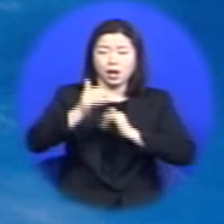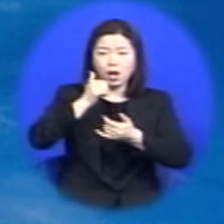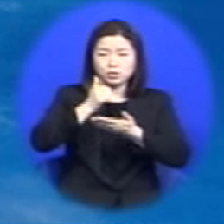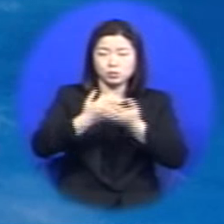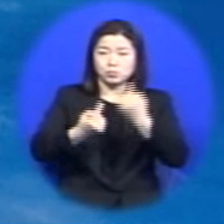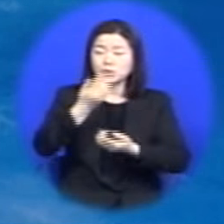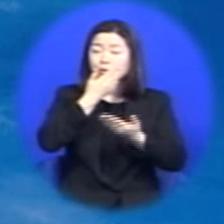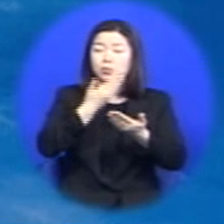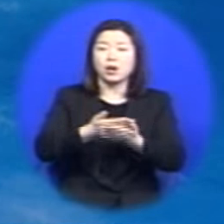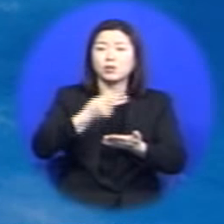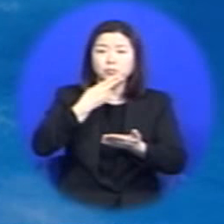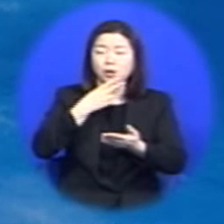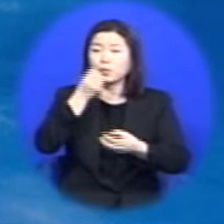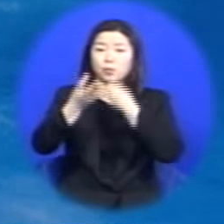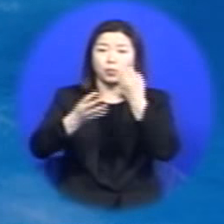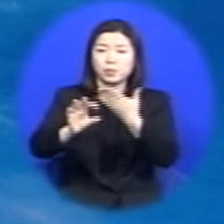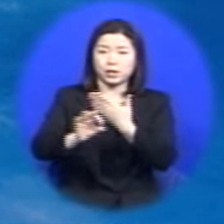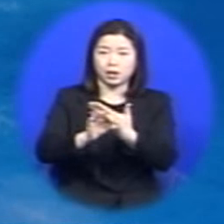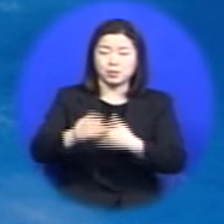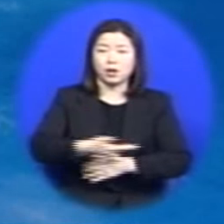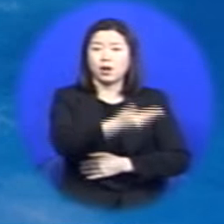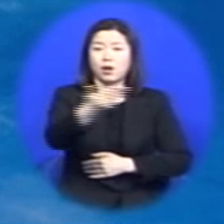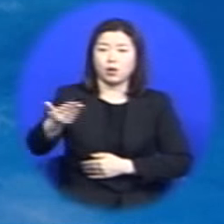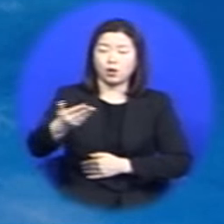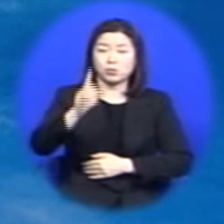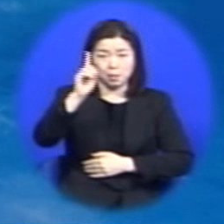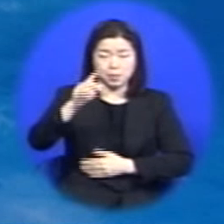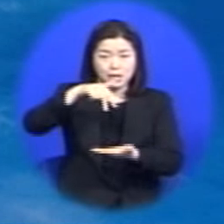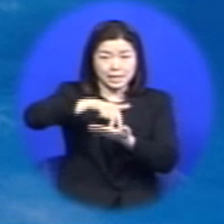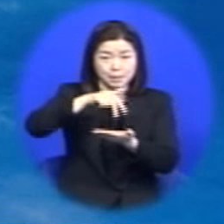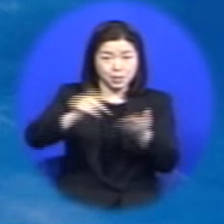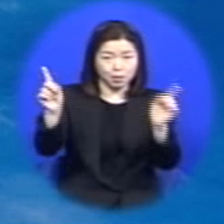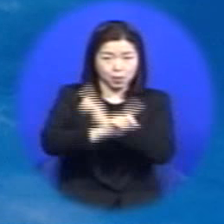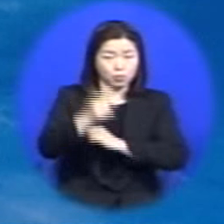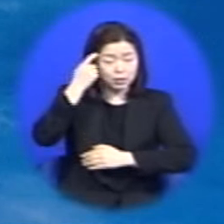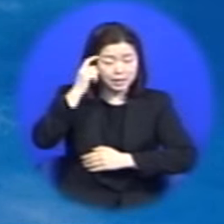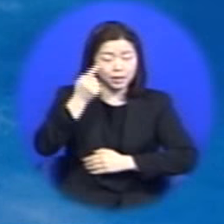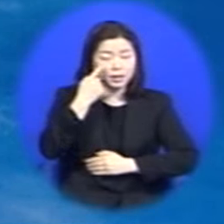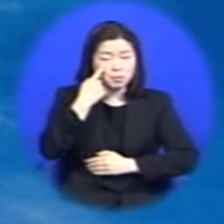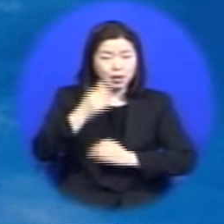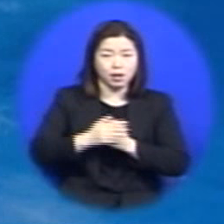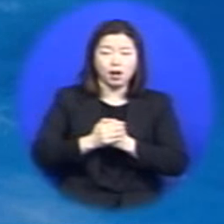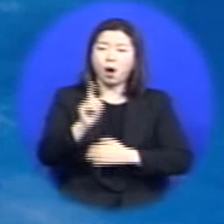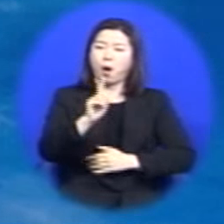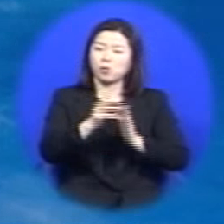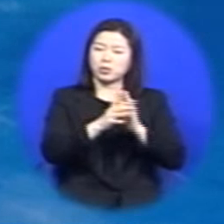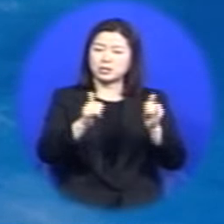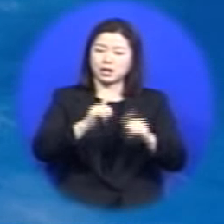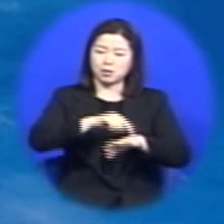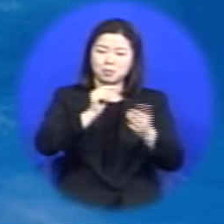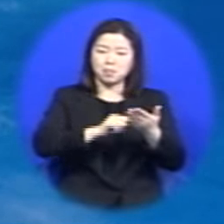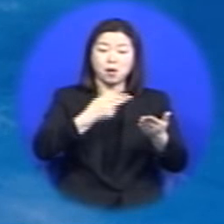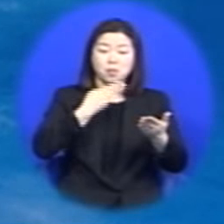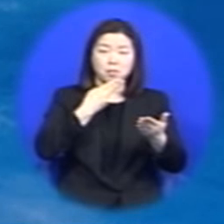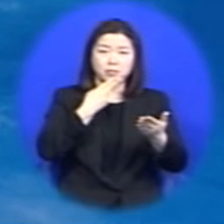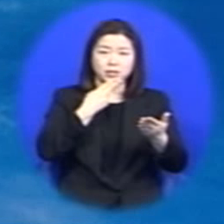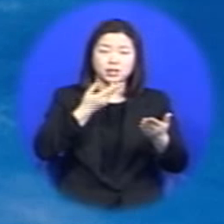되면 여러분 입장을 바꿔놓고 한번 생각해 보십시오. 어떤 사람이 마음은 없으면서